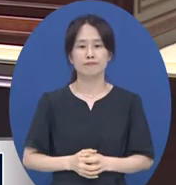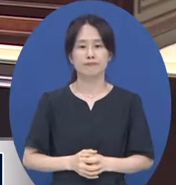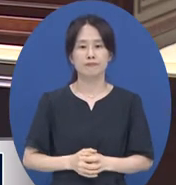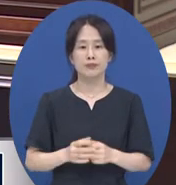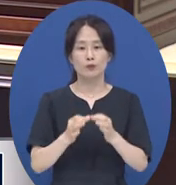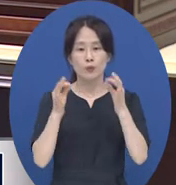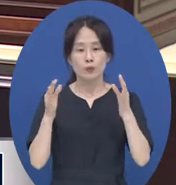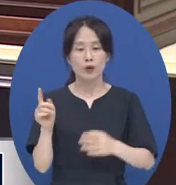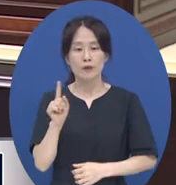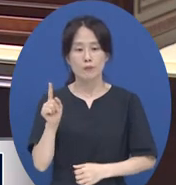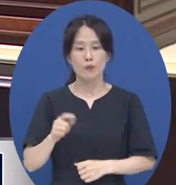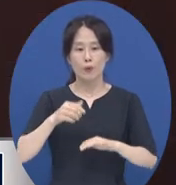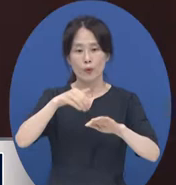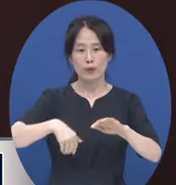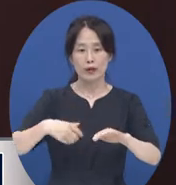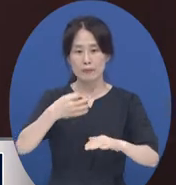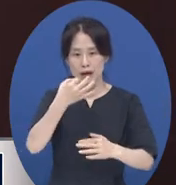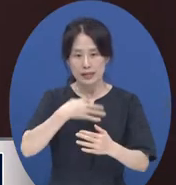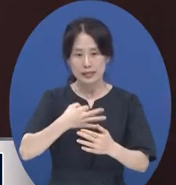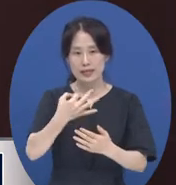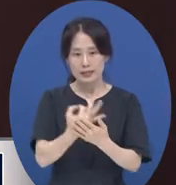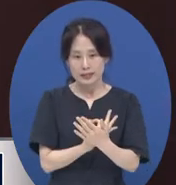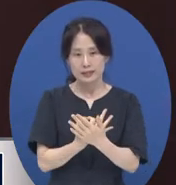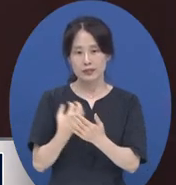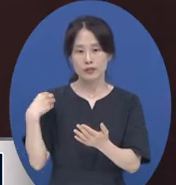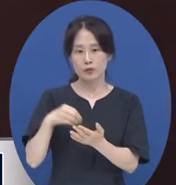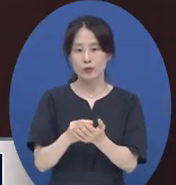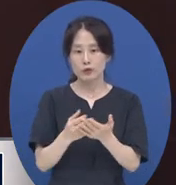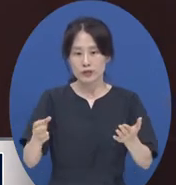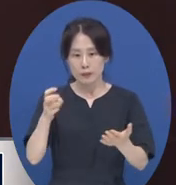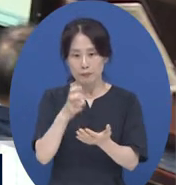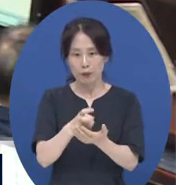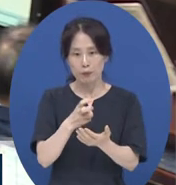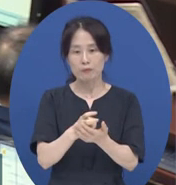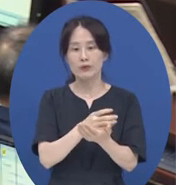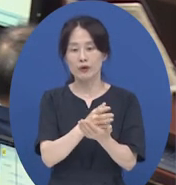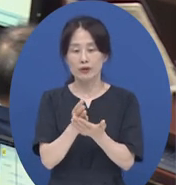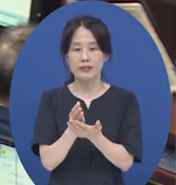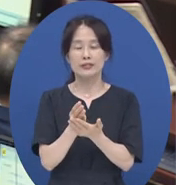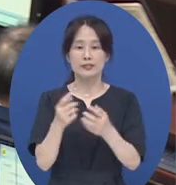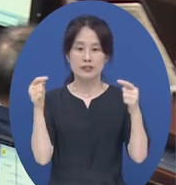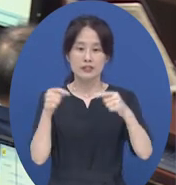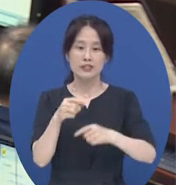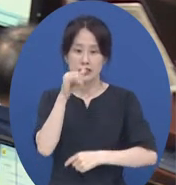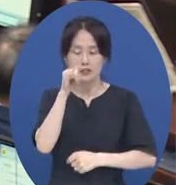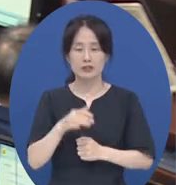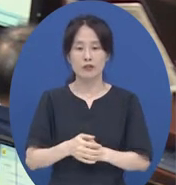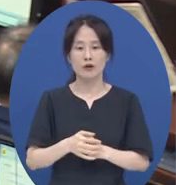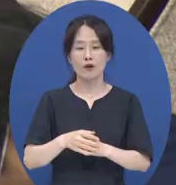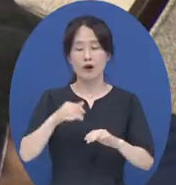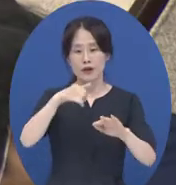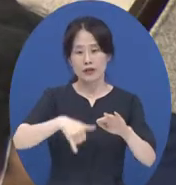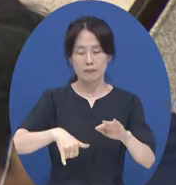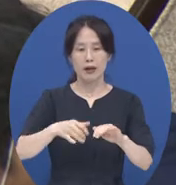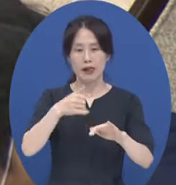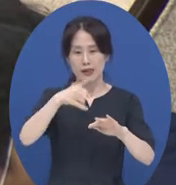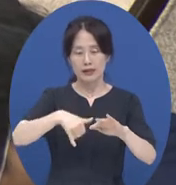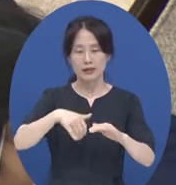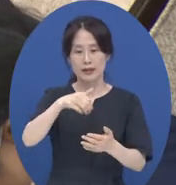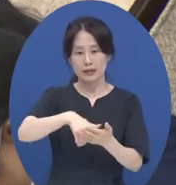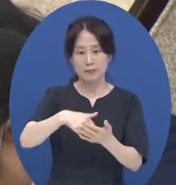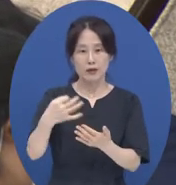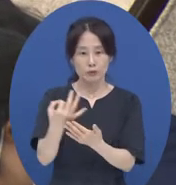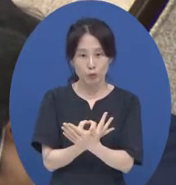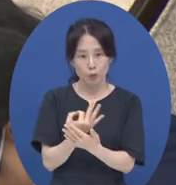이번 회기에서는 경기도 개발이 도민 환원 기금 설치 및 운용 조례안이 다뤄집니다. 공공개발 이익을 투명하게 운영해